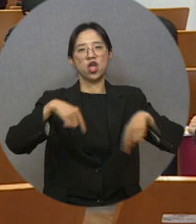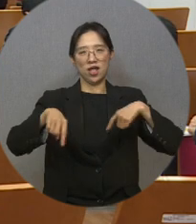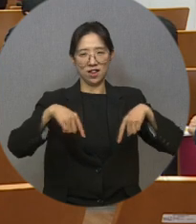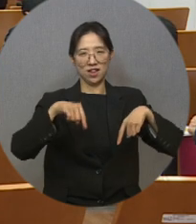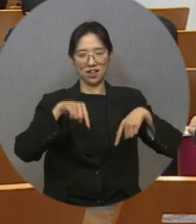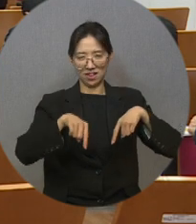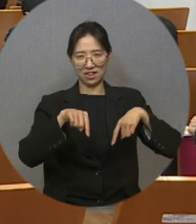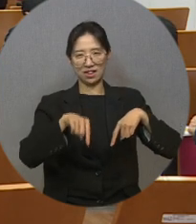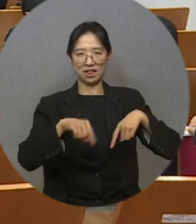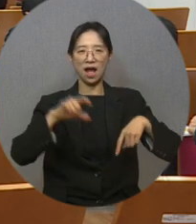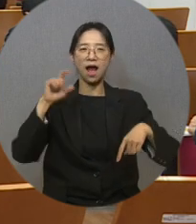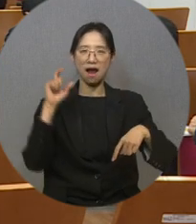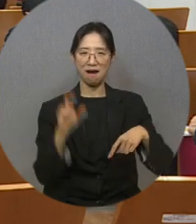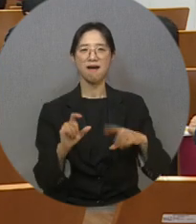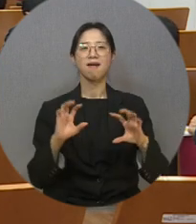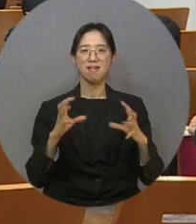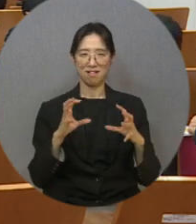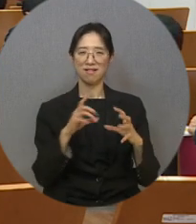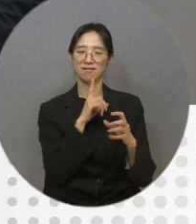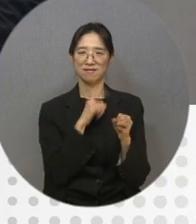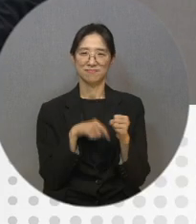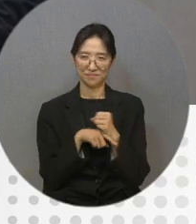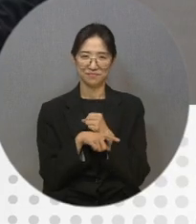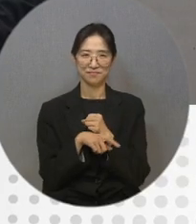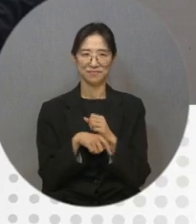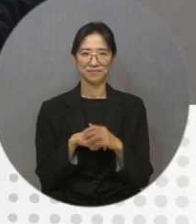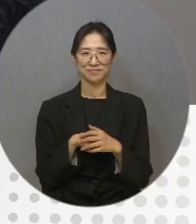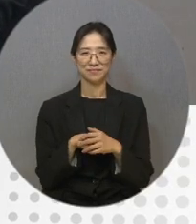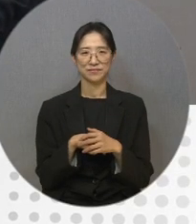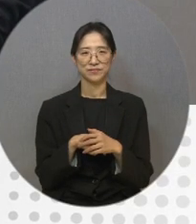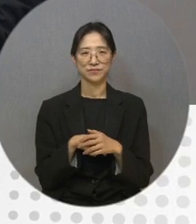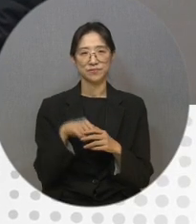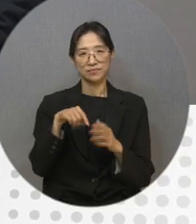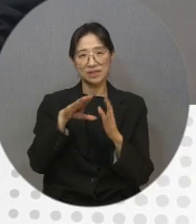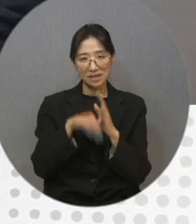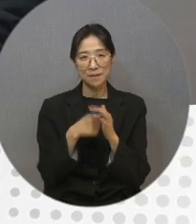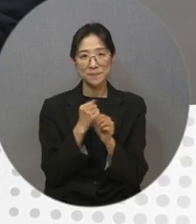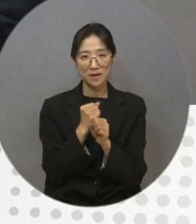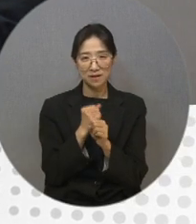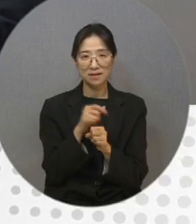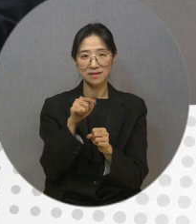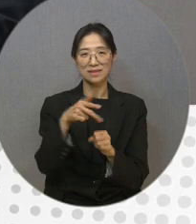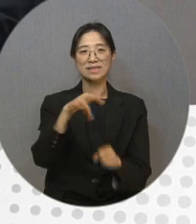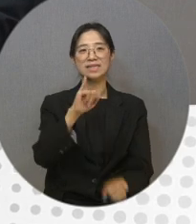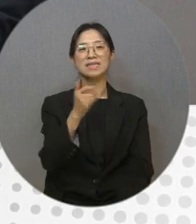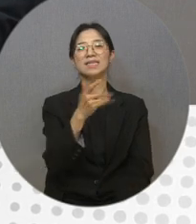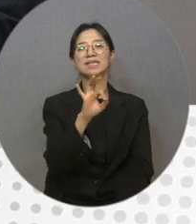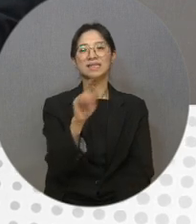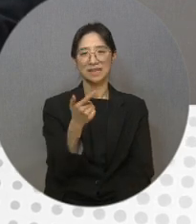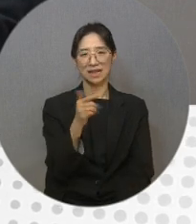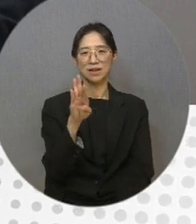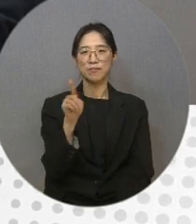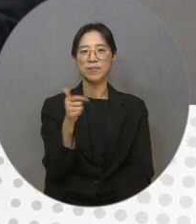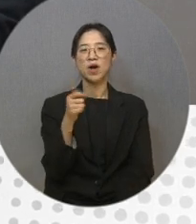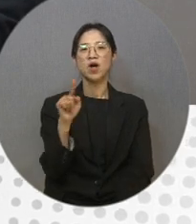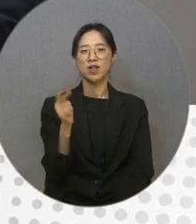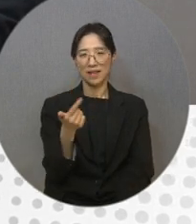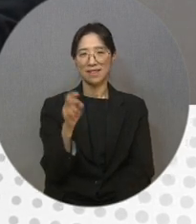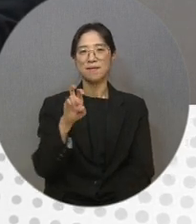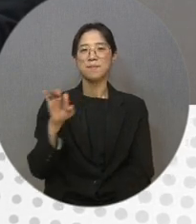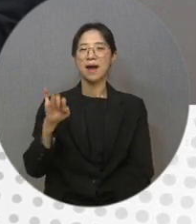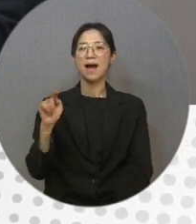강대한 국가를 형성을 했습니다. 이때 형성된 게 여기가 바로 진안, 변안,